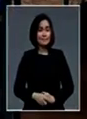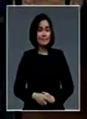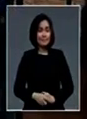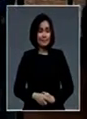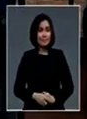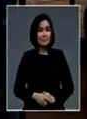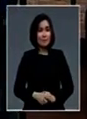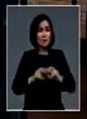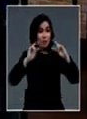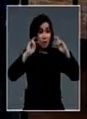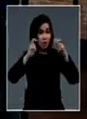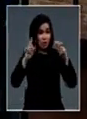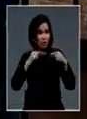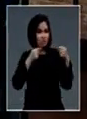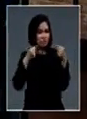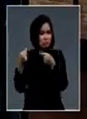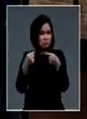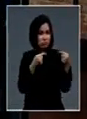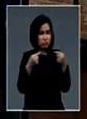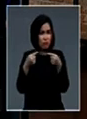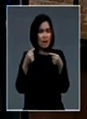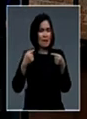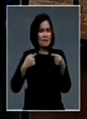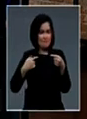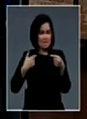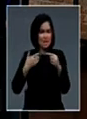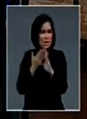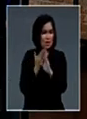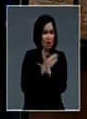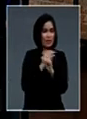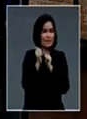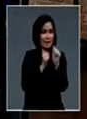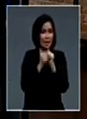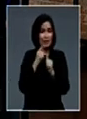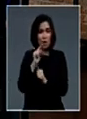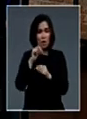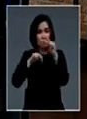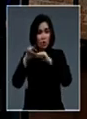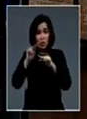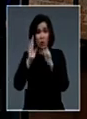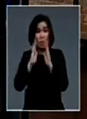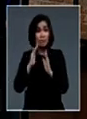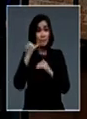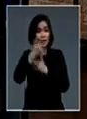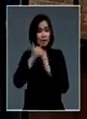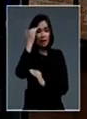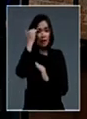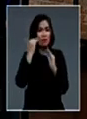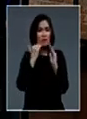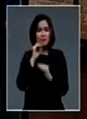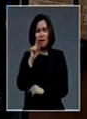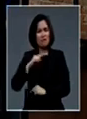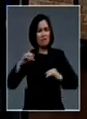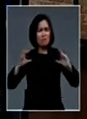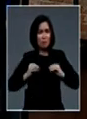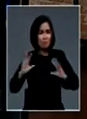ก็จริงๆแล้วประเด็นเรื่องของการถกเถียงกันเนี่ยมีดราม่ามาตั้งแต่ก่อนแข่งขันแล้วนะที่บอกว่าไปสำรวจโพของคนเกาหลีใต้หลายคนมองว่าไม่ได้เห็นด้